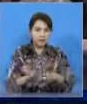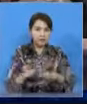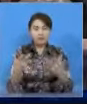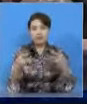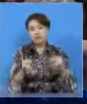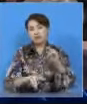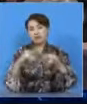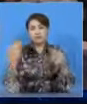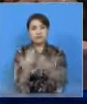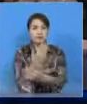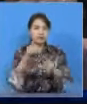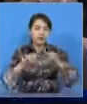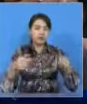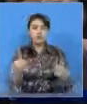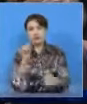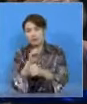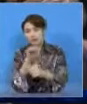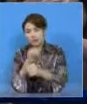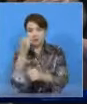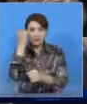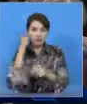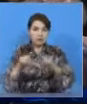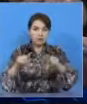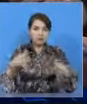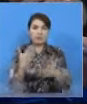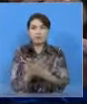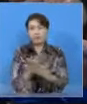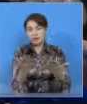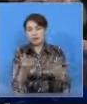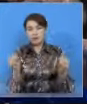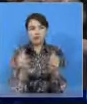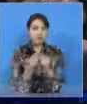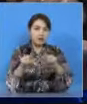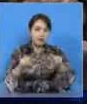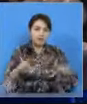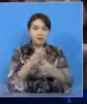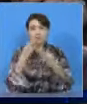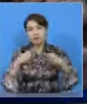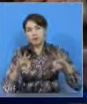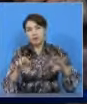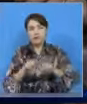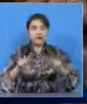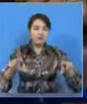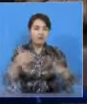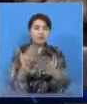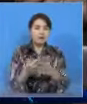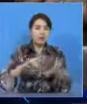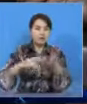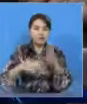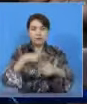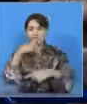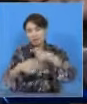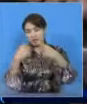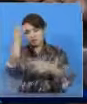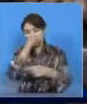Где-то строим новые школы, где-то пристраиваем к старой школе. Вот к вашей школе построили такую просторную пристройку. Теперь планируем на следующий